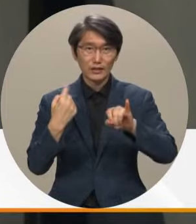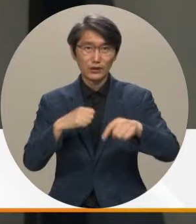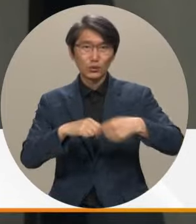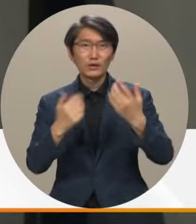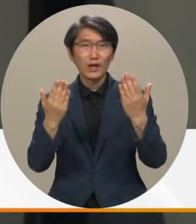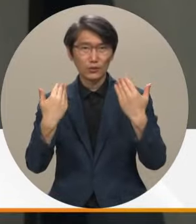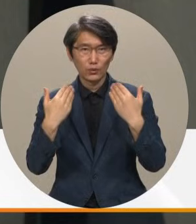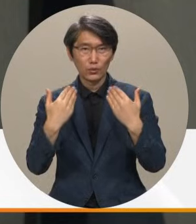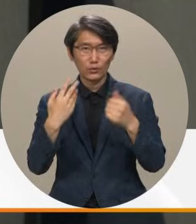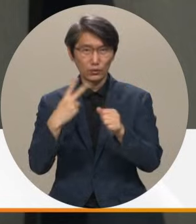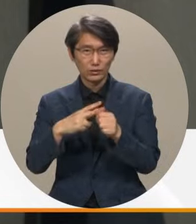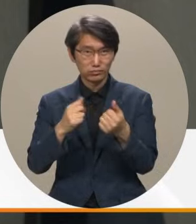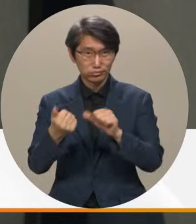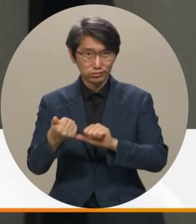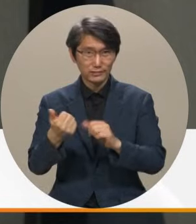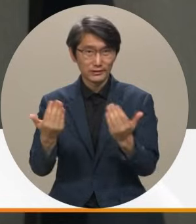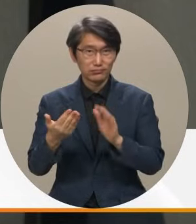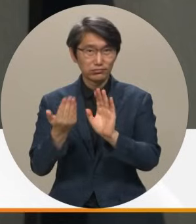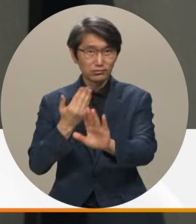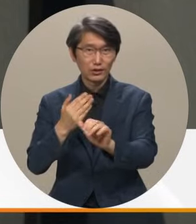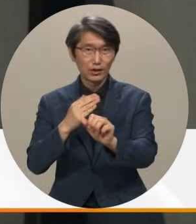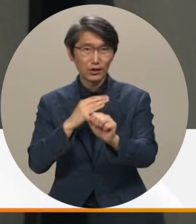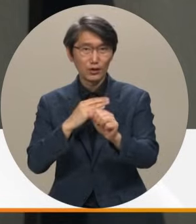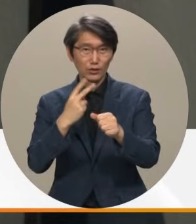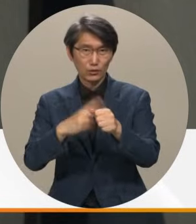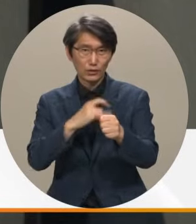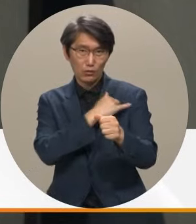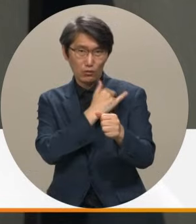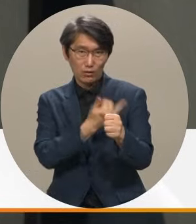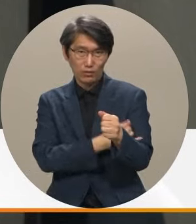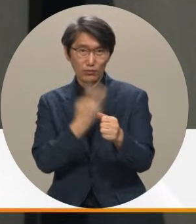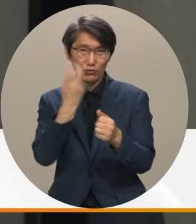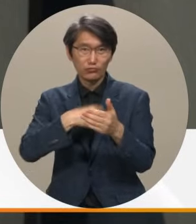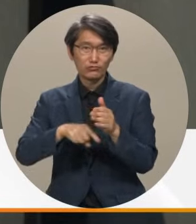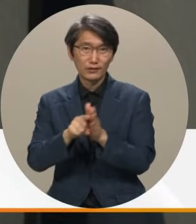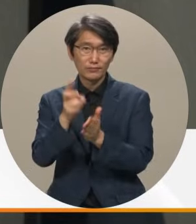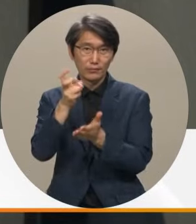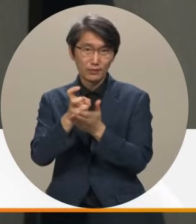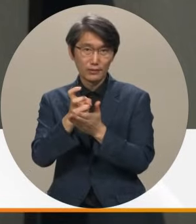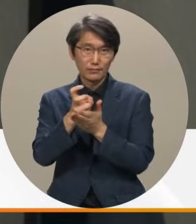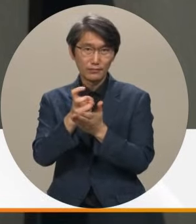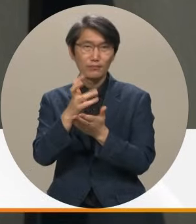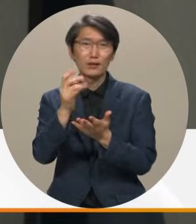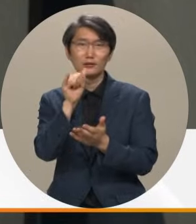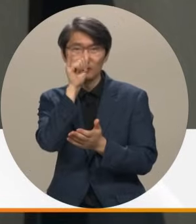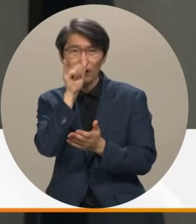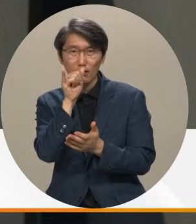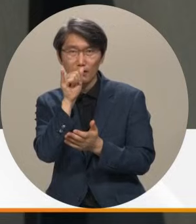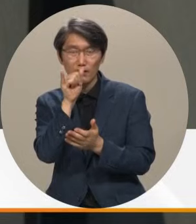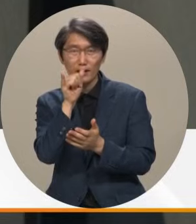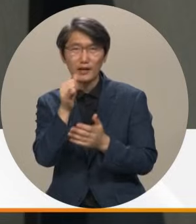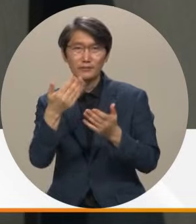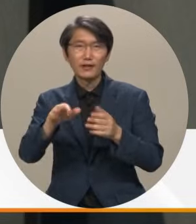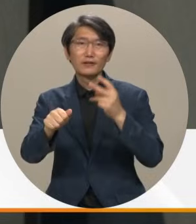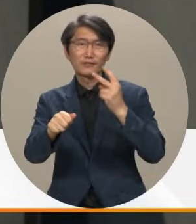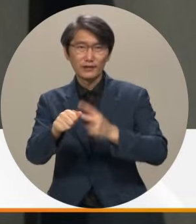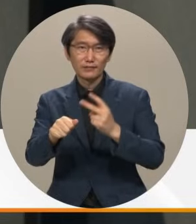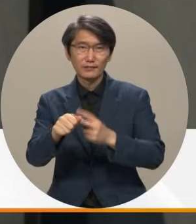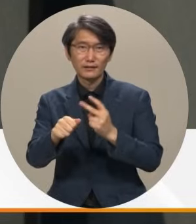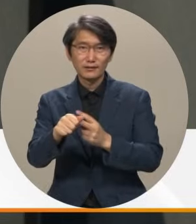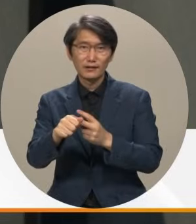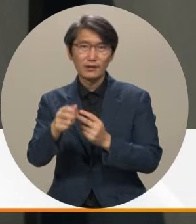사건 이후에 교권 보호를 위한 그런 법률이 많이 만들어졌습니다. 네. 근데 현장에서 이 선생님들은